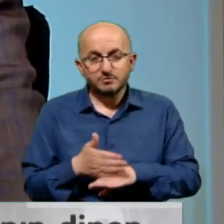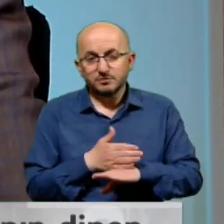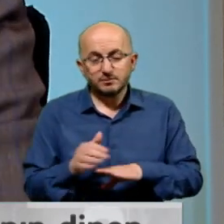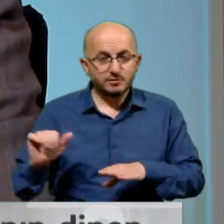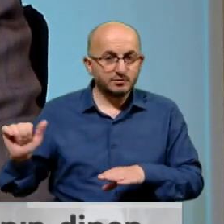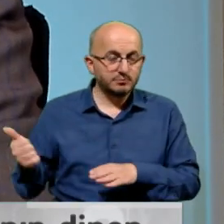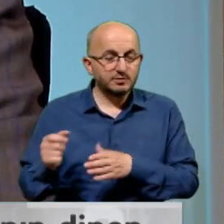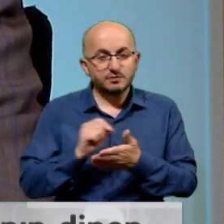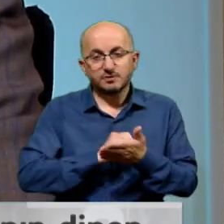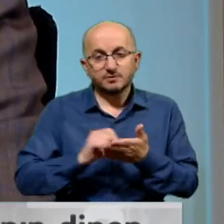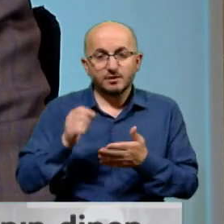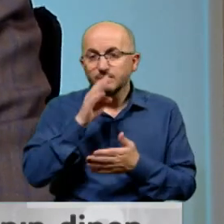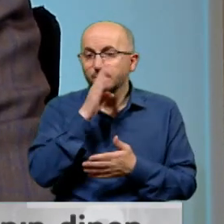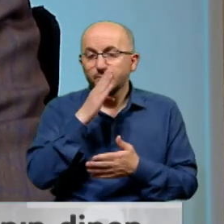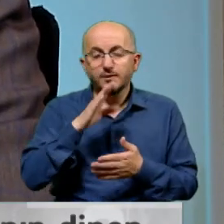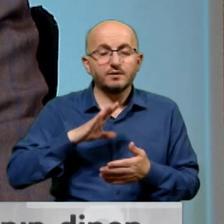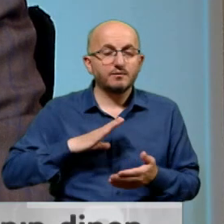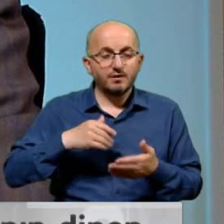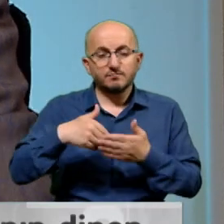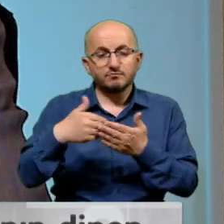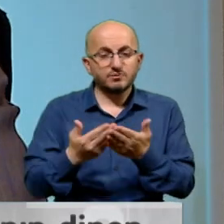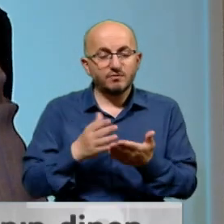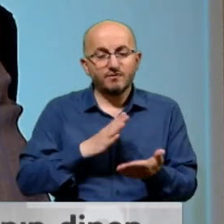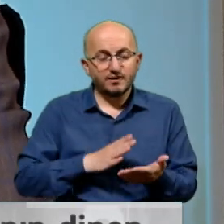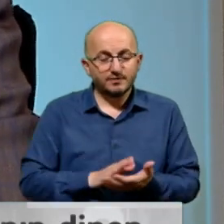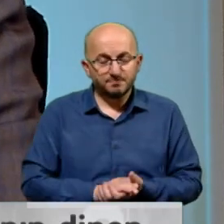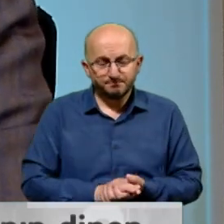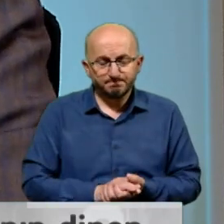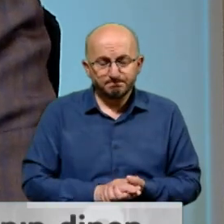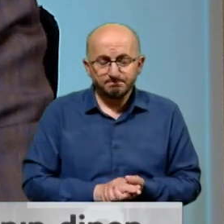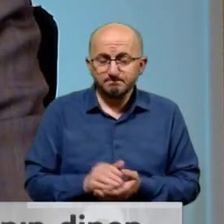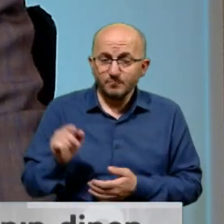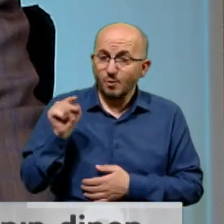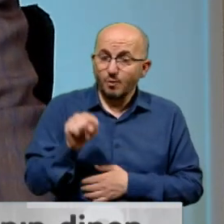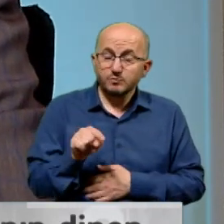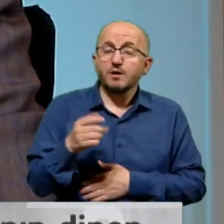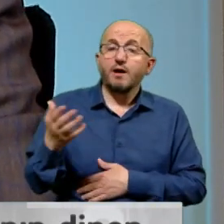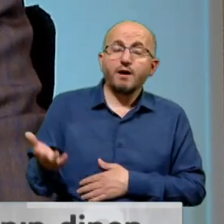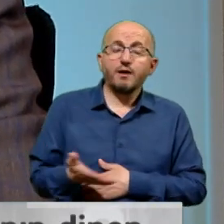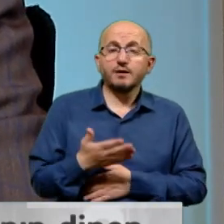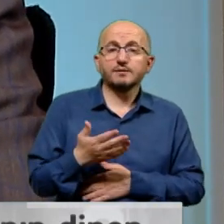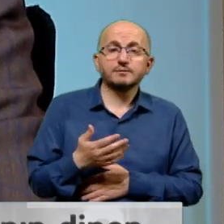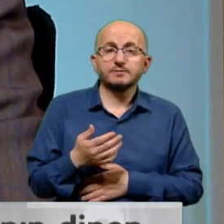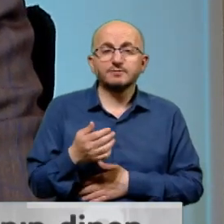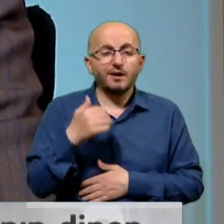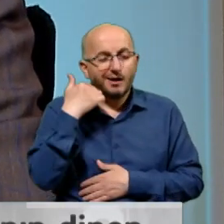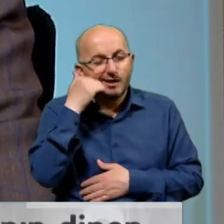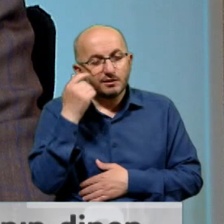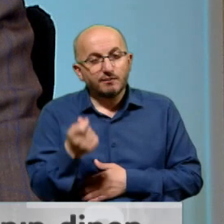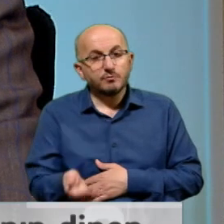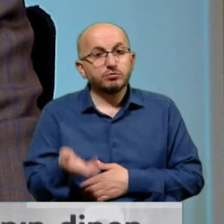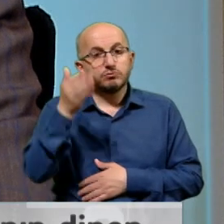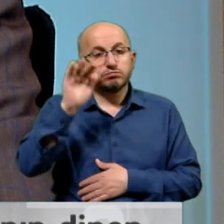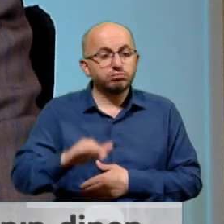yazan bir kağıt vardır bir senet vardır orada Eğer Manipülasyon yoksa işi